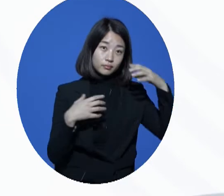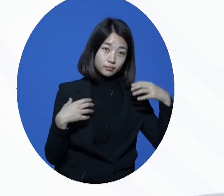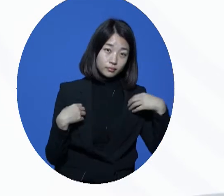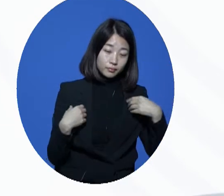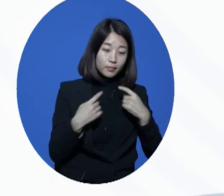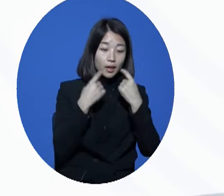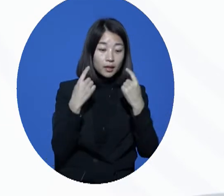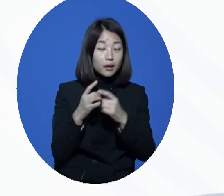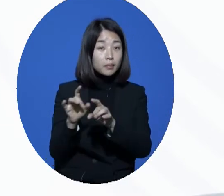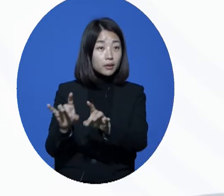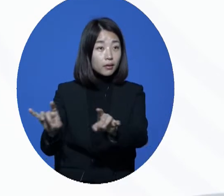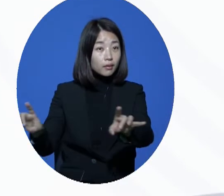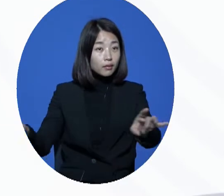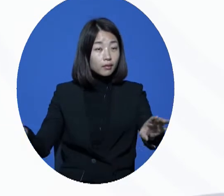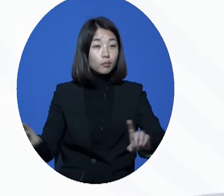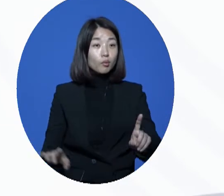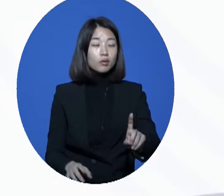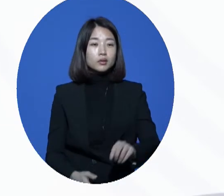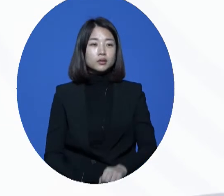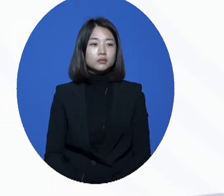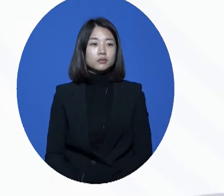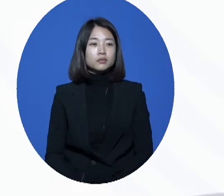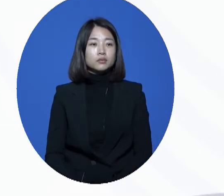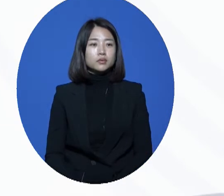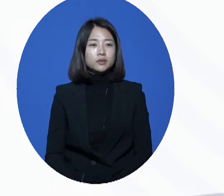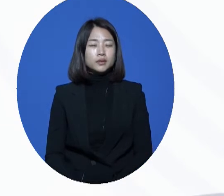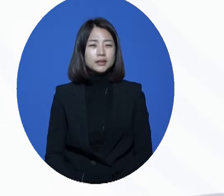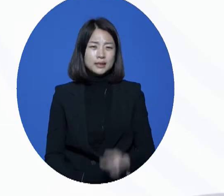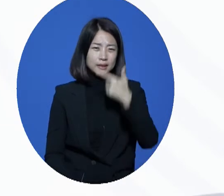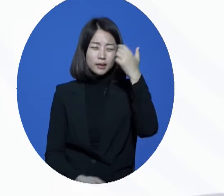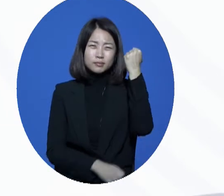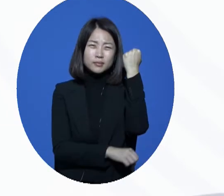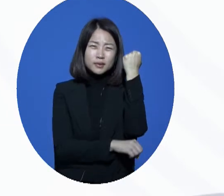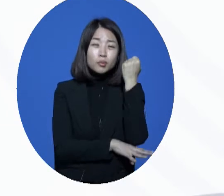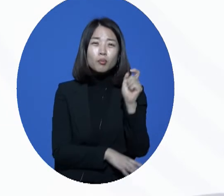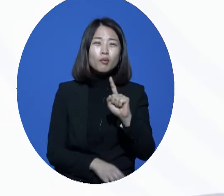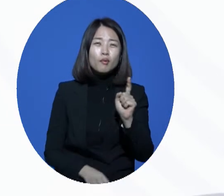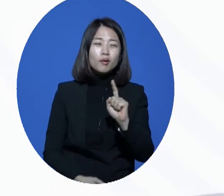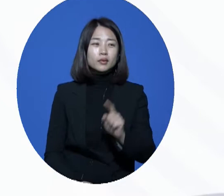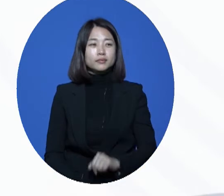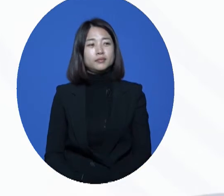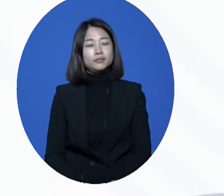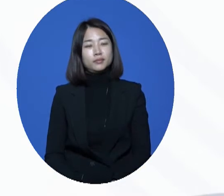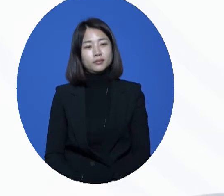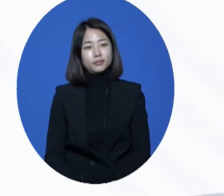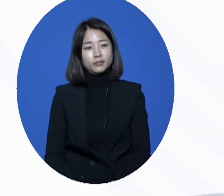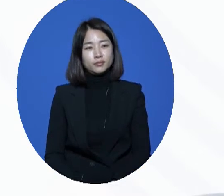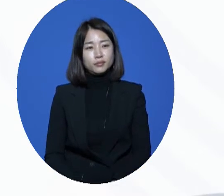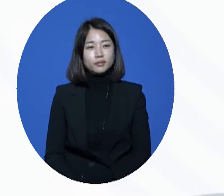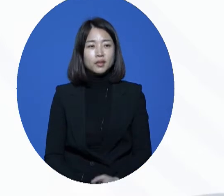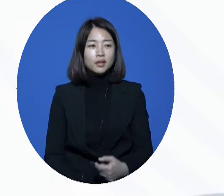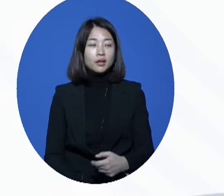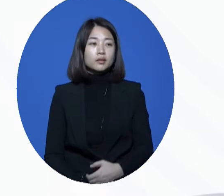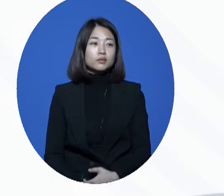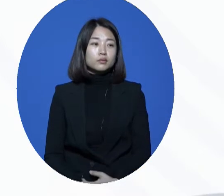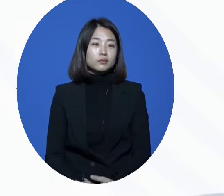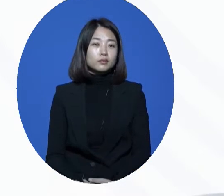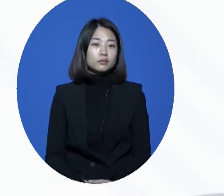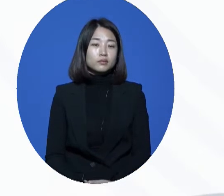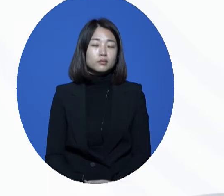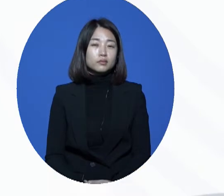국가에서부터 개개인에 이르기까지 우리 사회에는 뿌리 깊게 박힌 돌봄 권력화의 문제가 있는 것 같습니다.